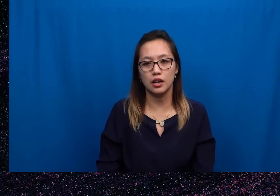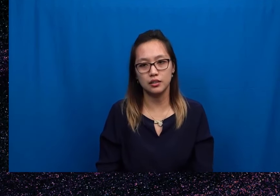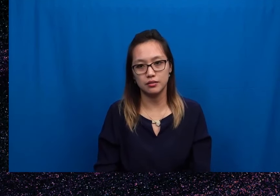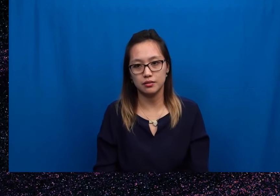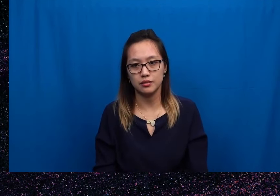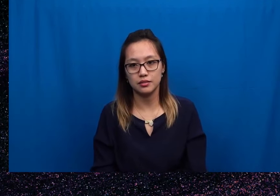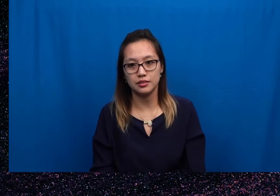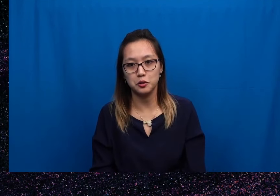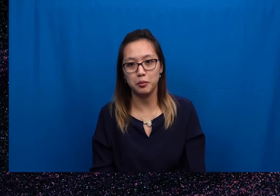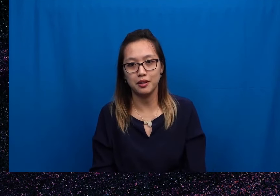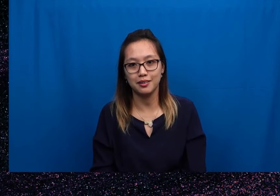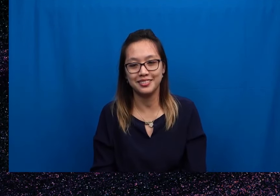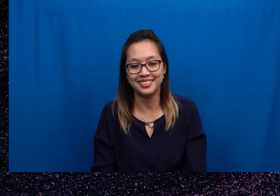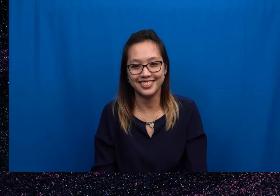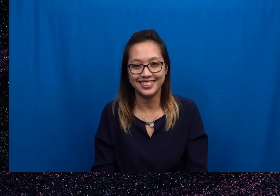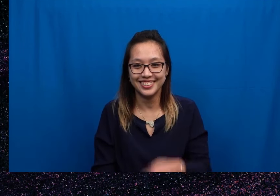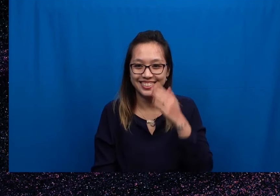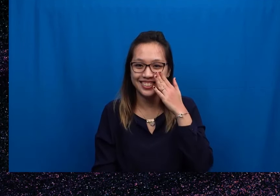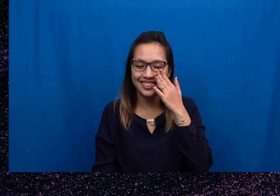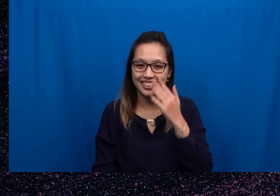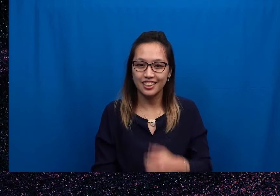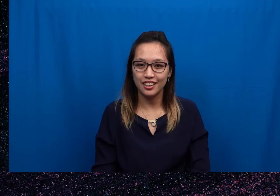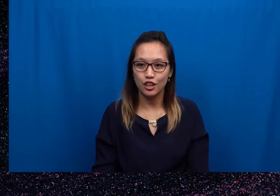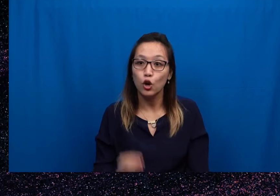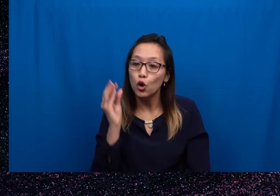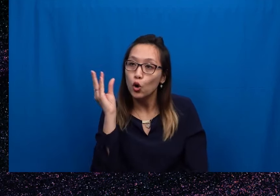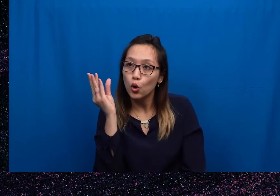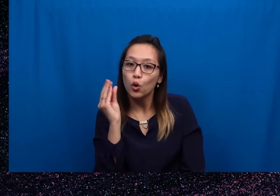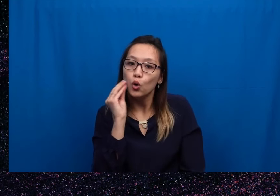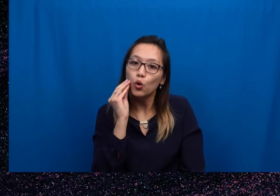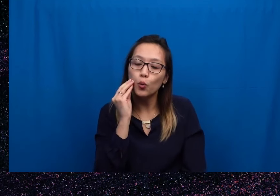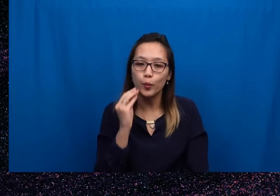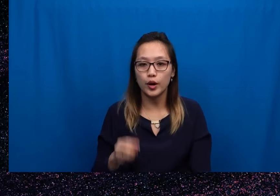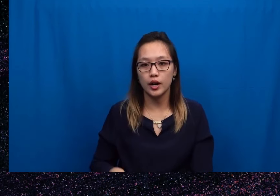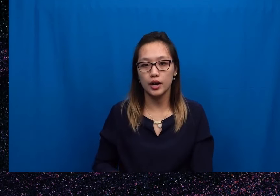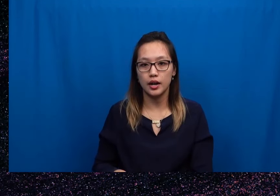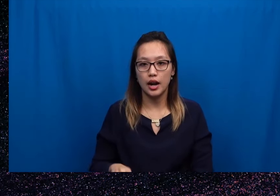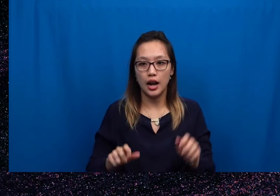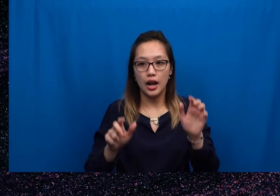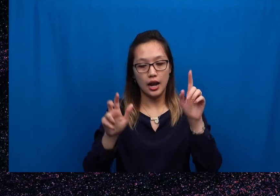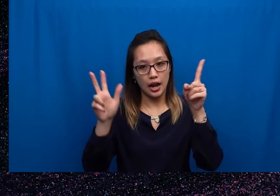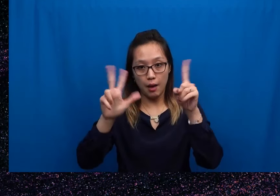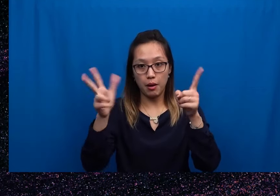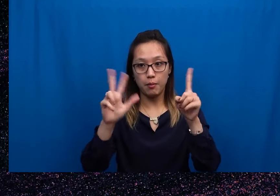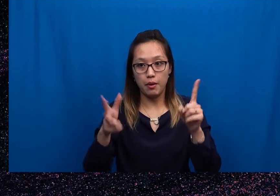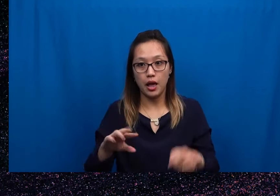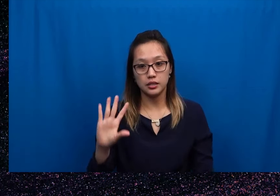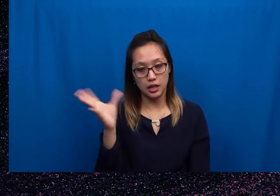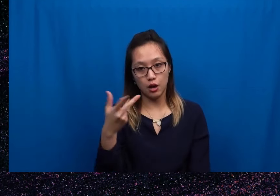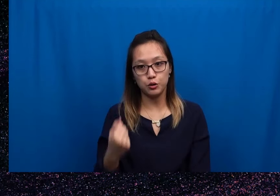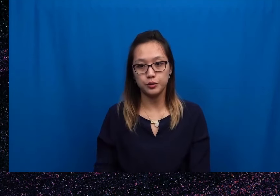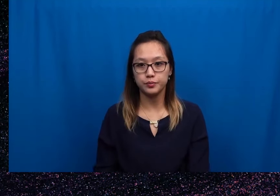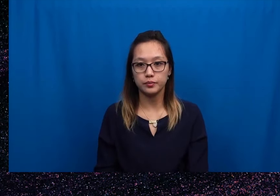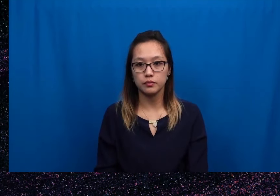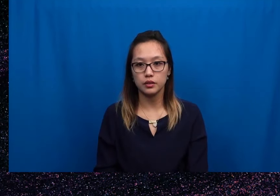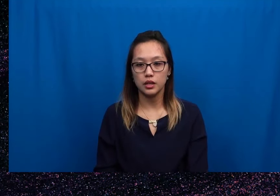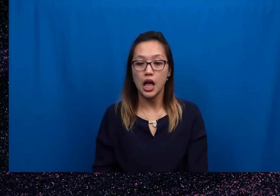18 tahun, saya mulai mengenal gereja Pentakosta. karena diajak oleh seorang teman saya.